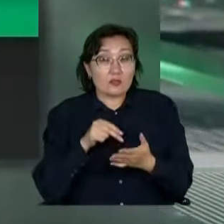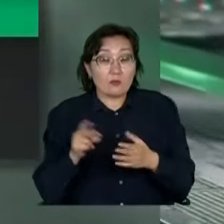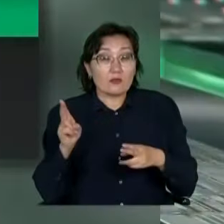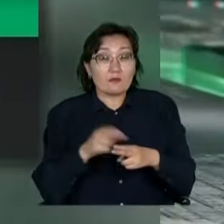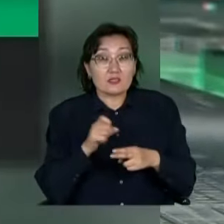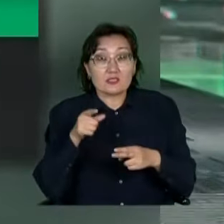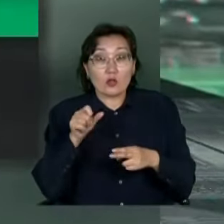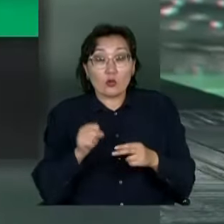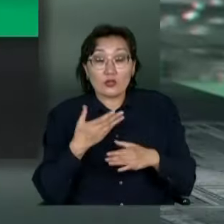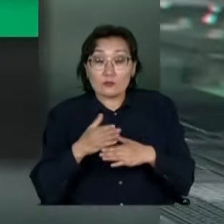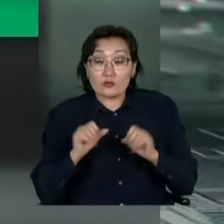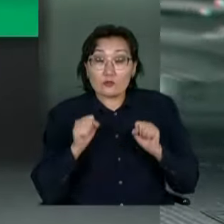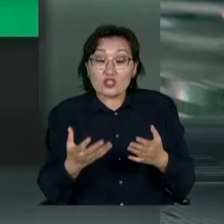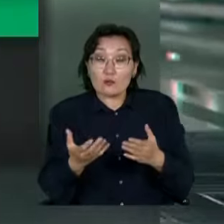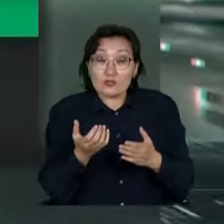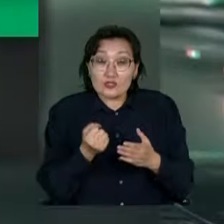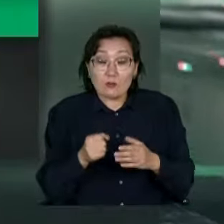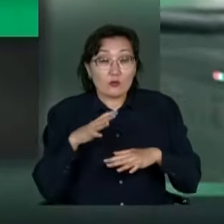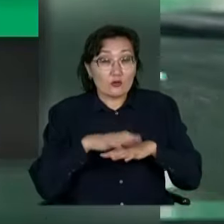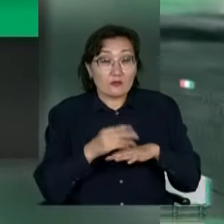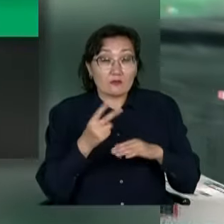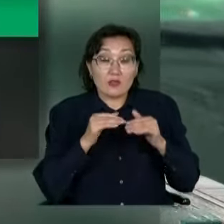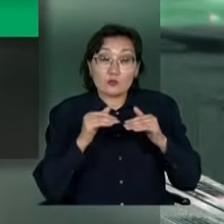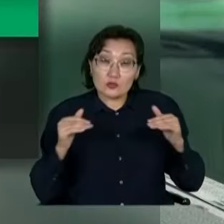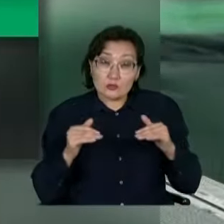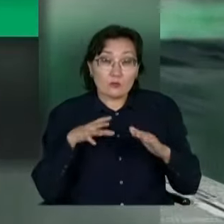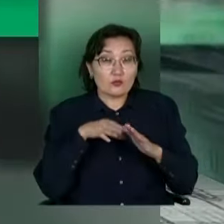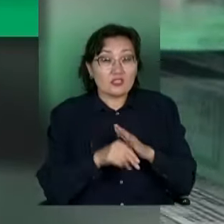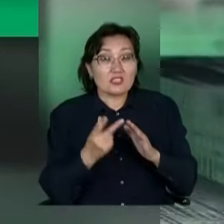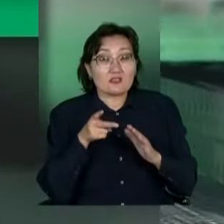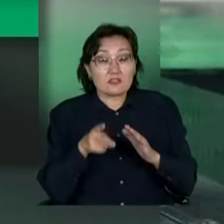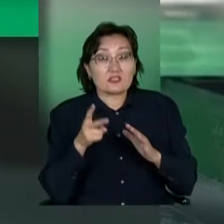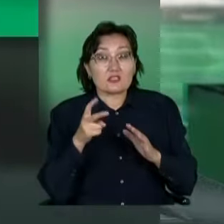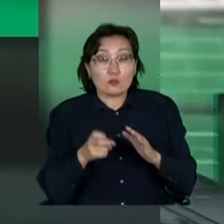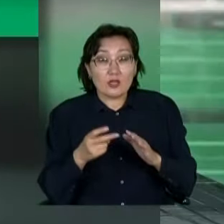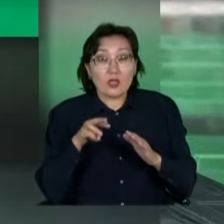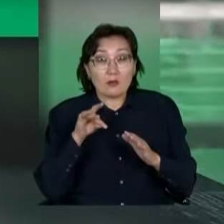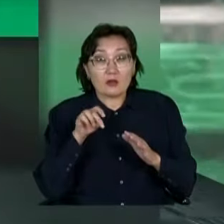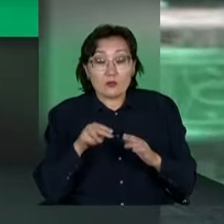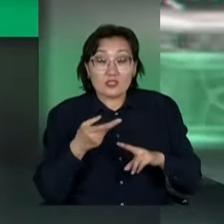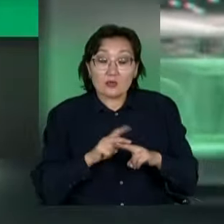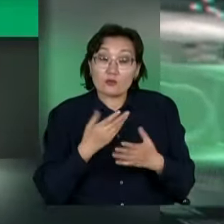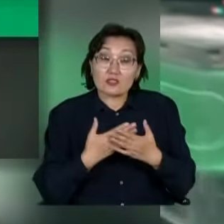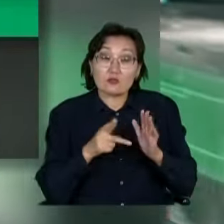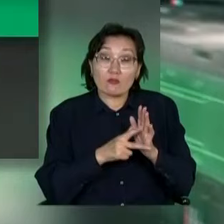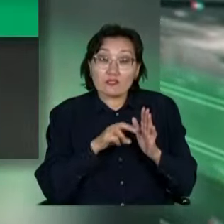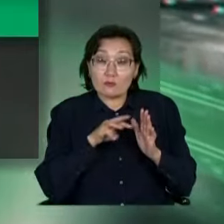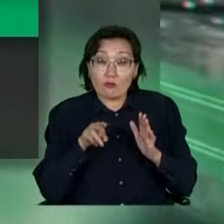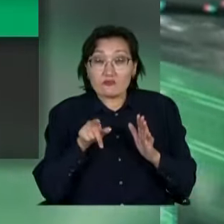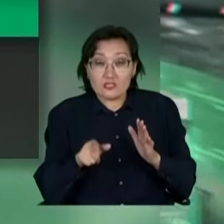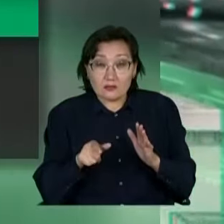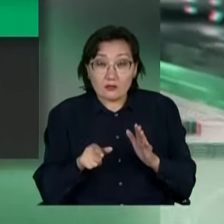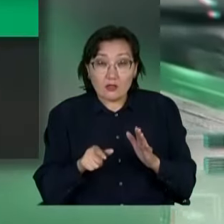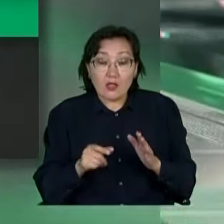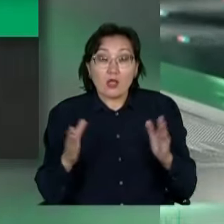беззалогового кредита, который можно будет получить в банках второго уровня, составит 2200 МРП. Это порядка 8 миллионов тенге.